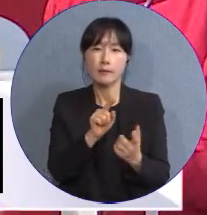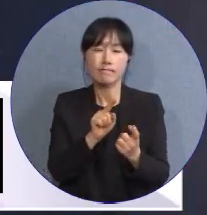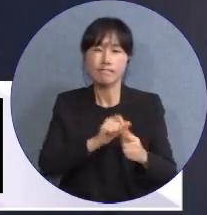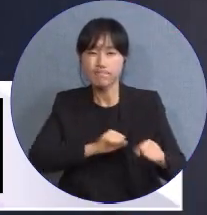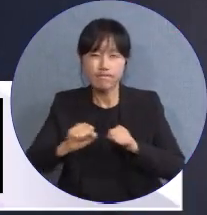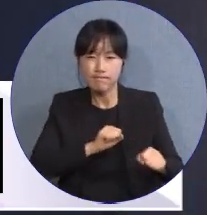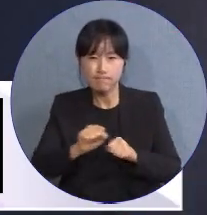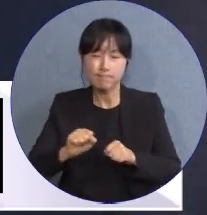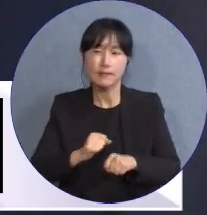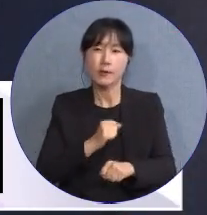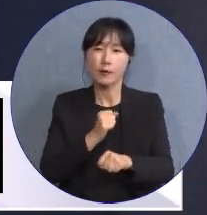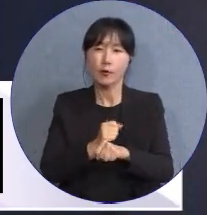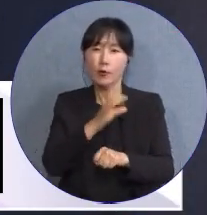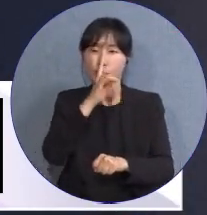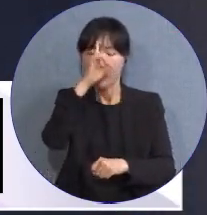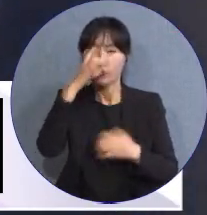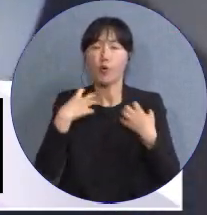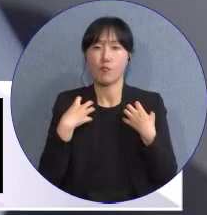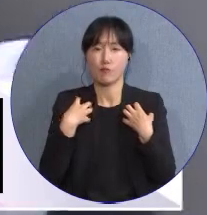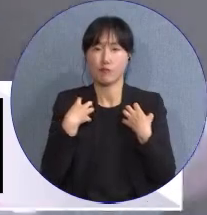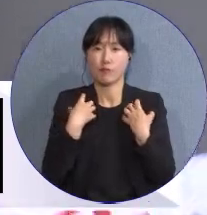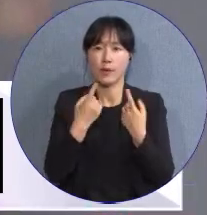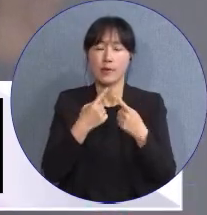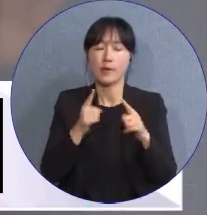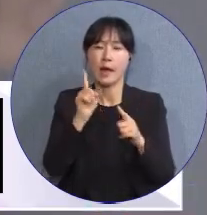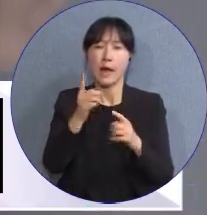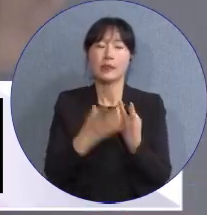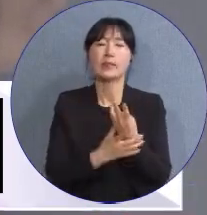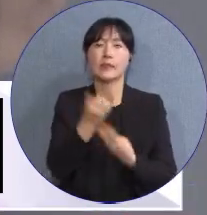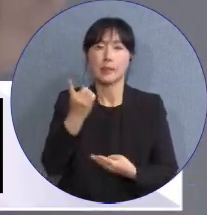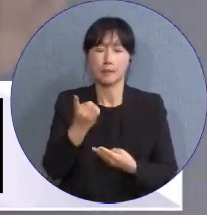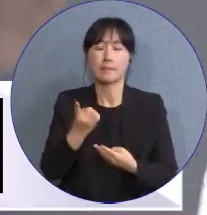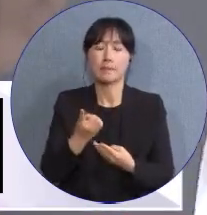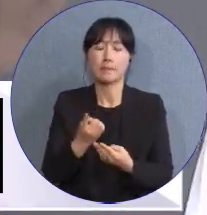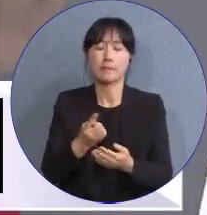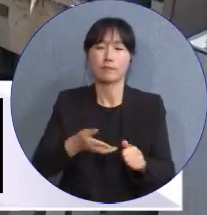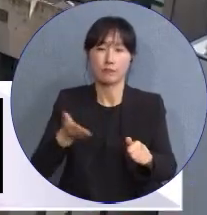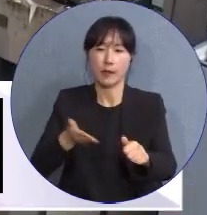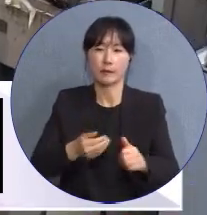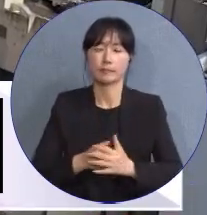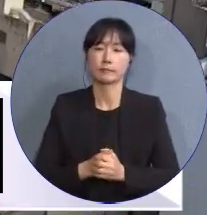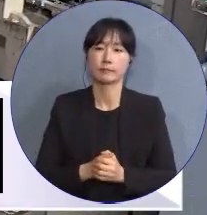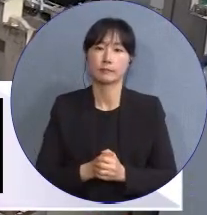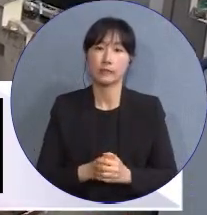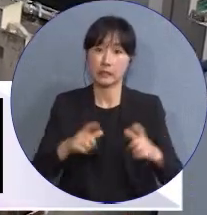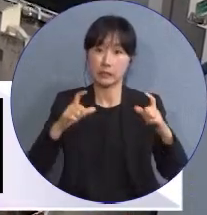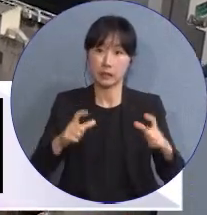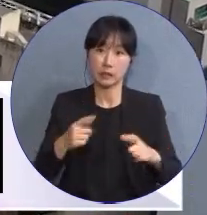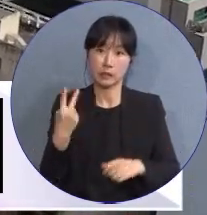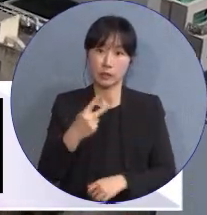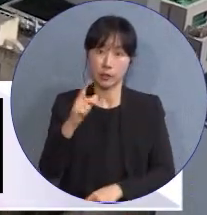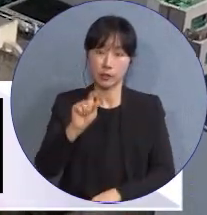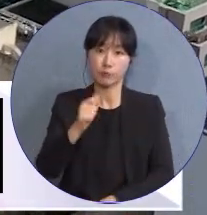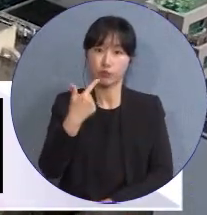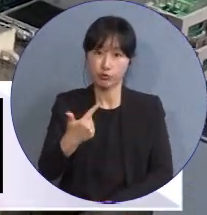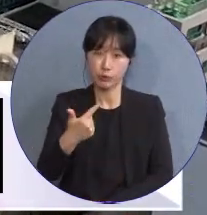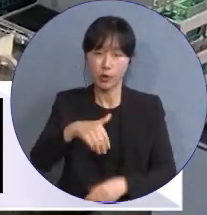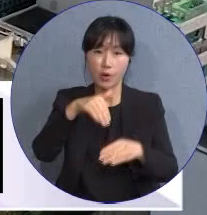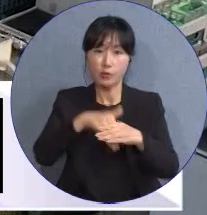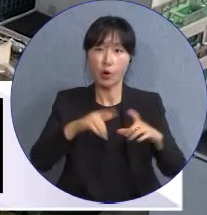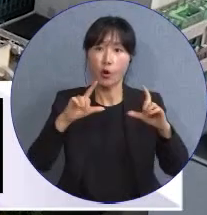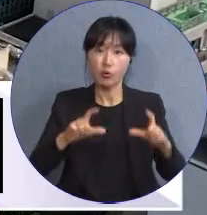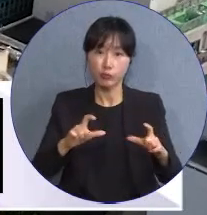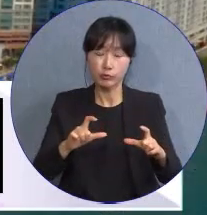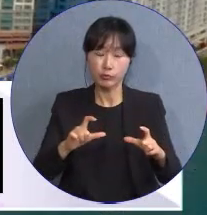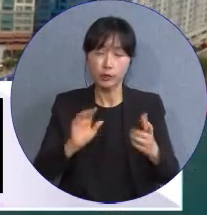거듭하며 중앙정부와 원팀이 돼야 한다며 지지를 호소했습니다. 이 지역은 지난 2016년 선거구 신설